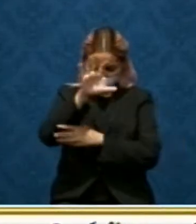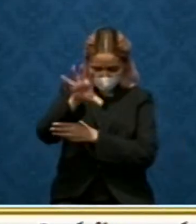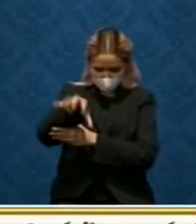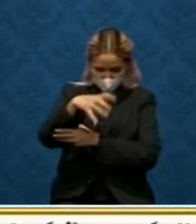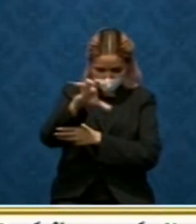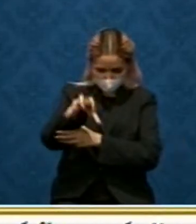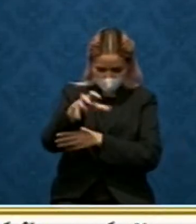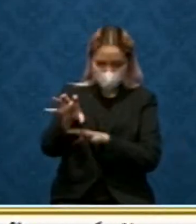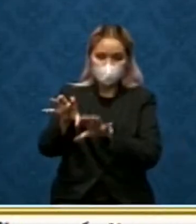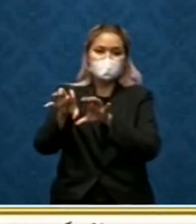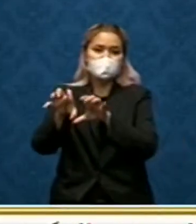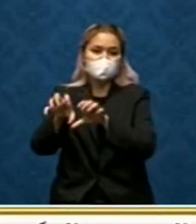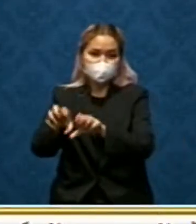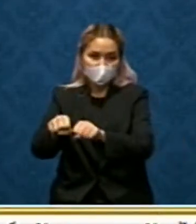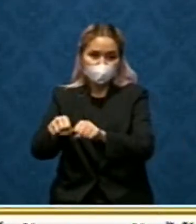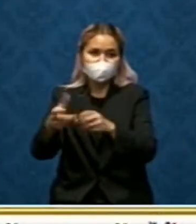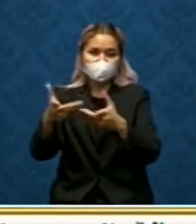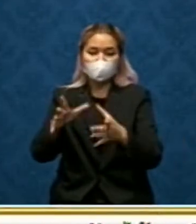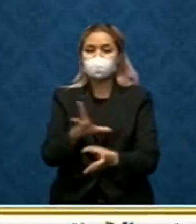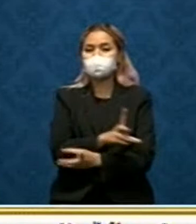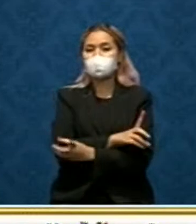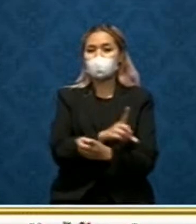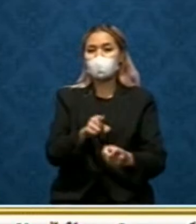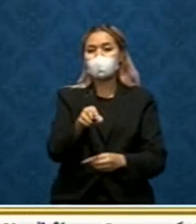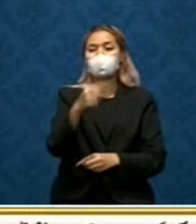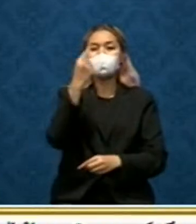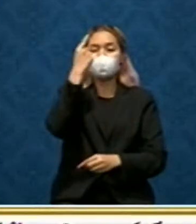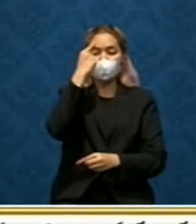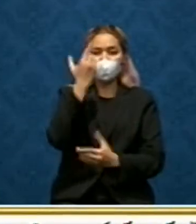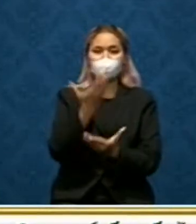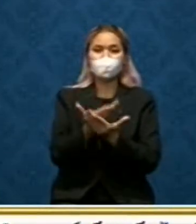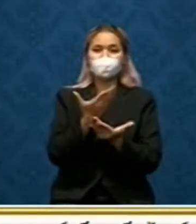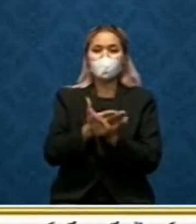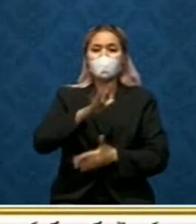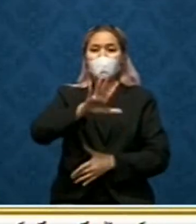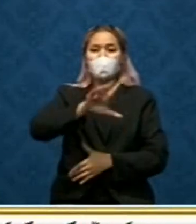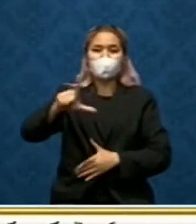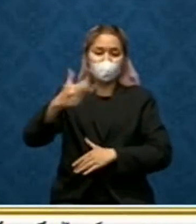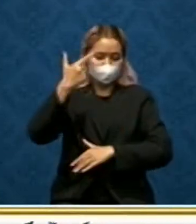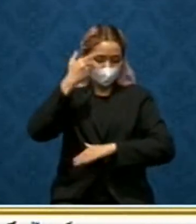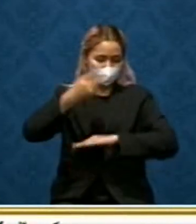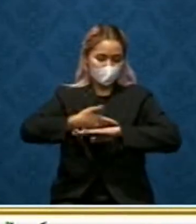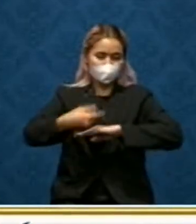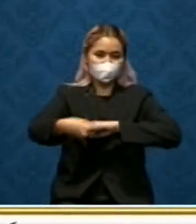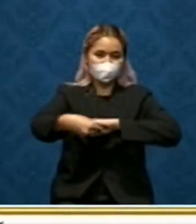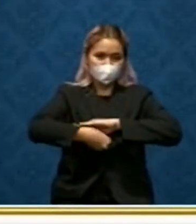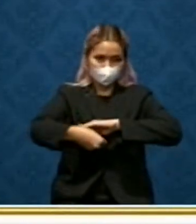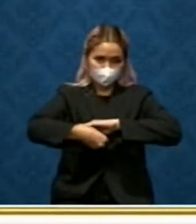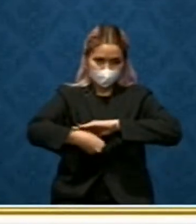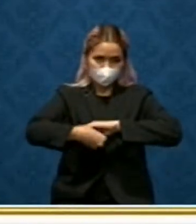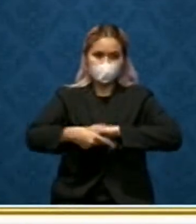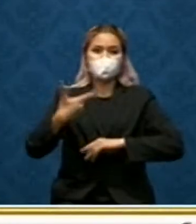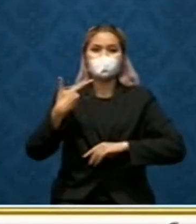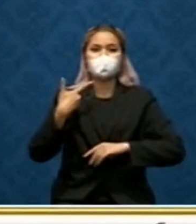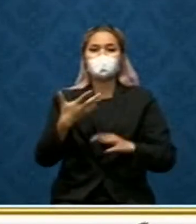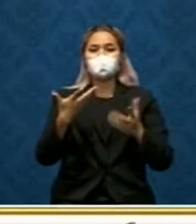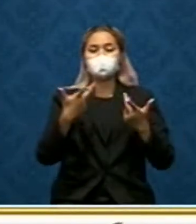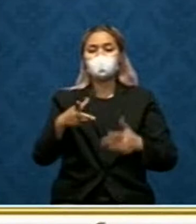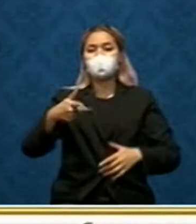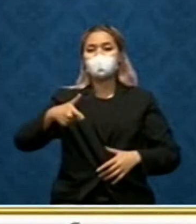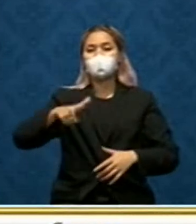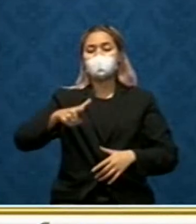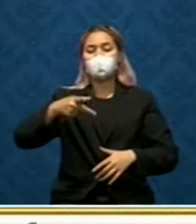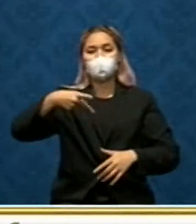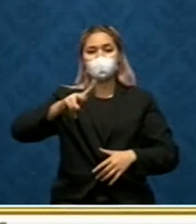จับไปจับมาก็เป็นที่สังคมกรู้เงินติดสนบาทกดสินบนกันประหลดกระสวงกเร็วอยู่